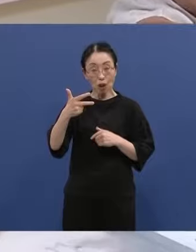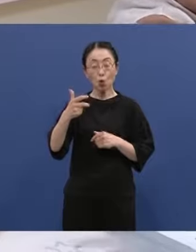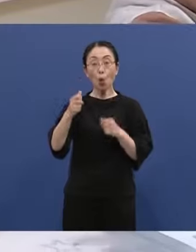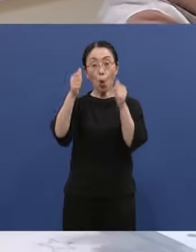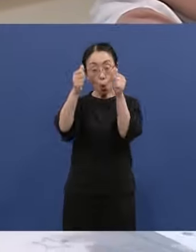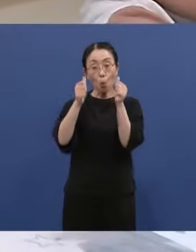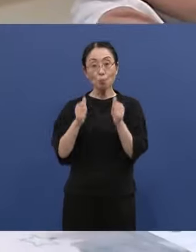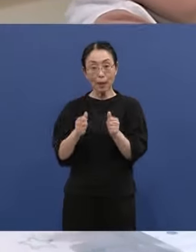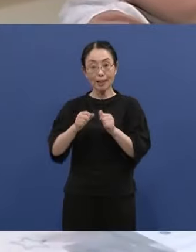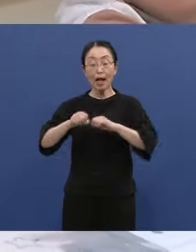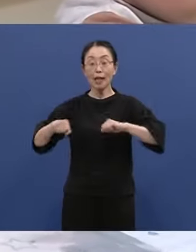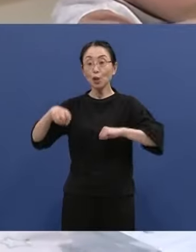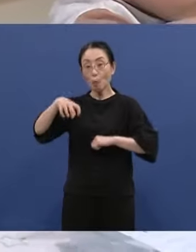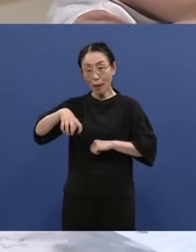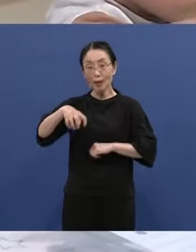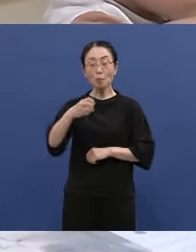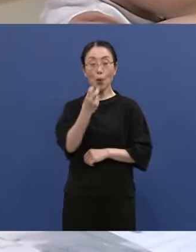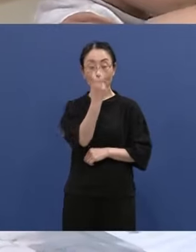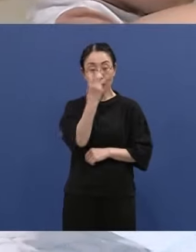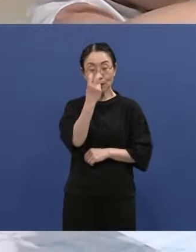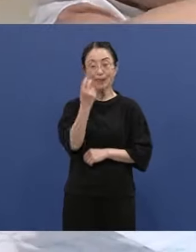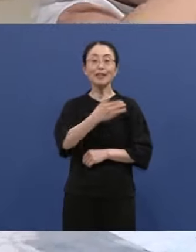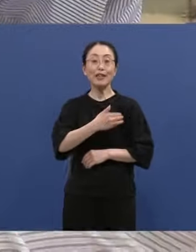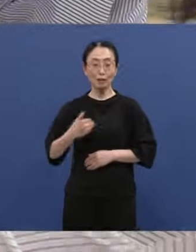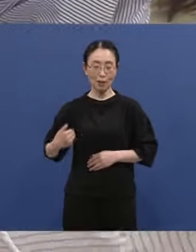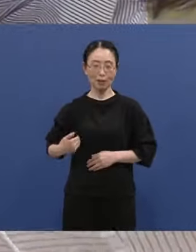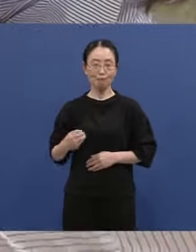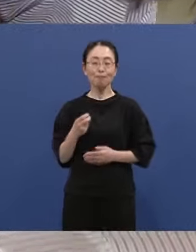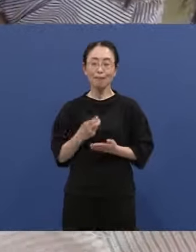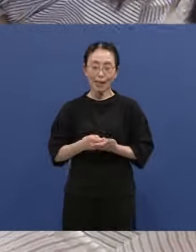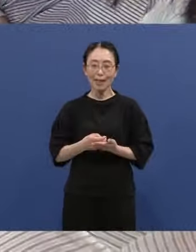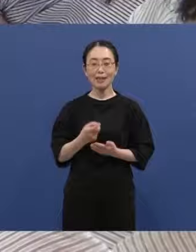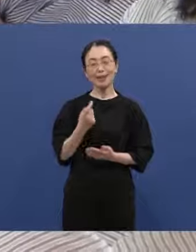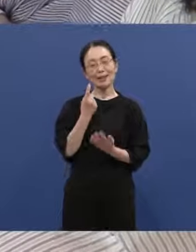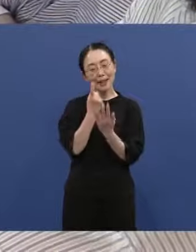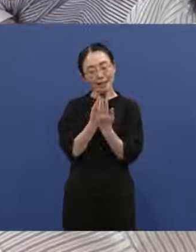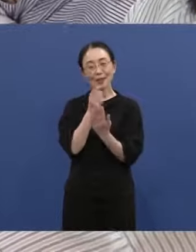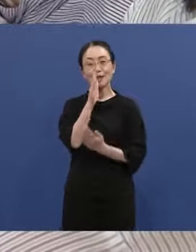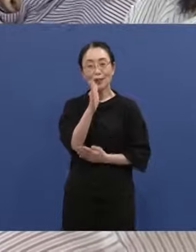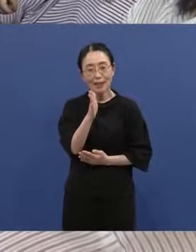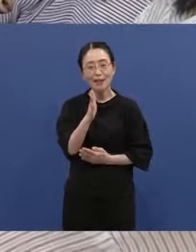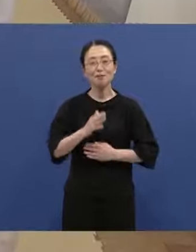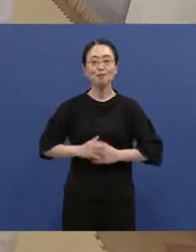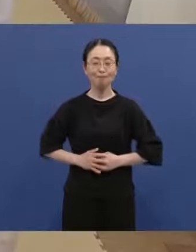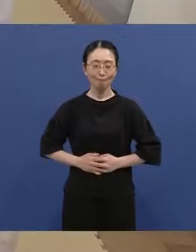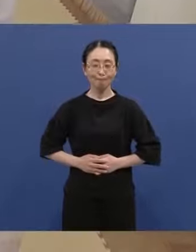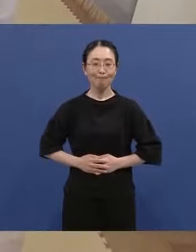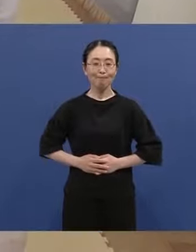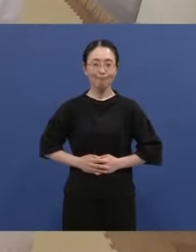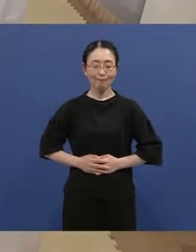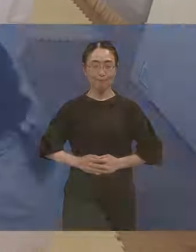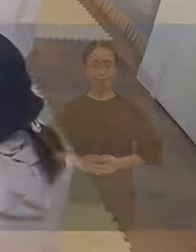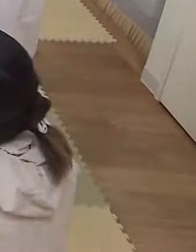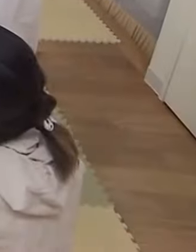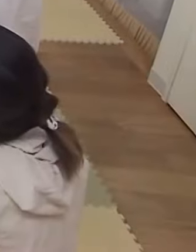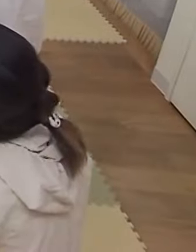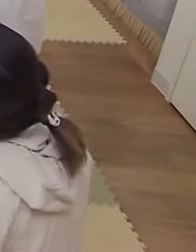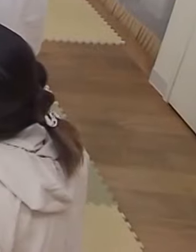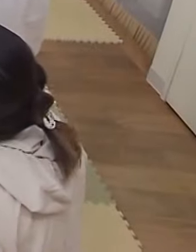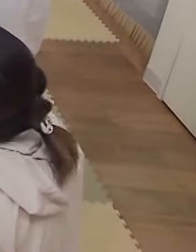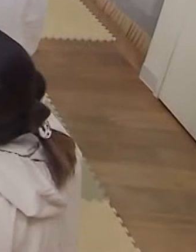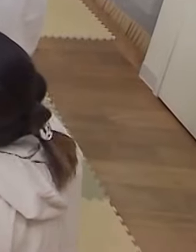ど、広場でも確認できますので、確認してぜひ参加してください。